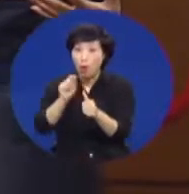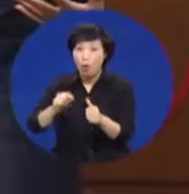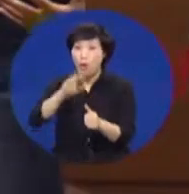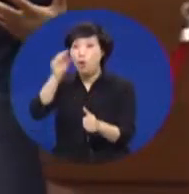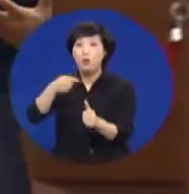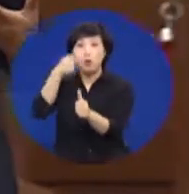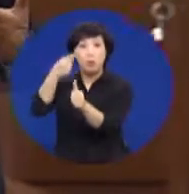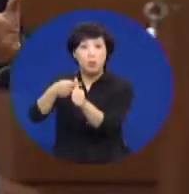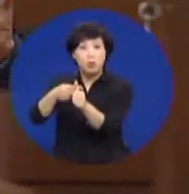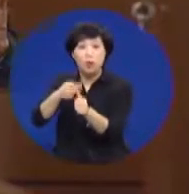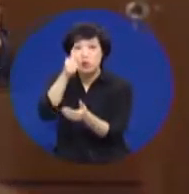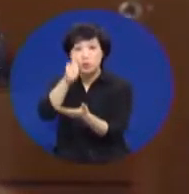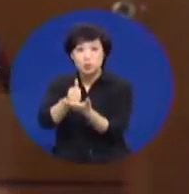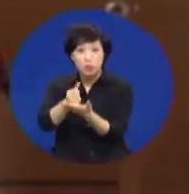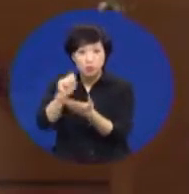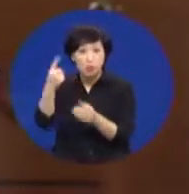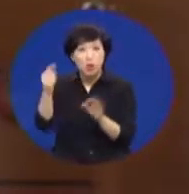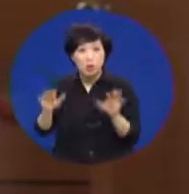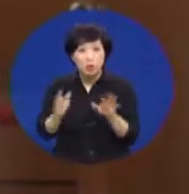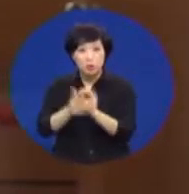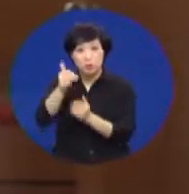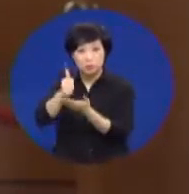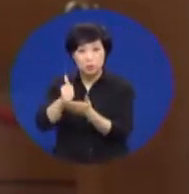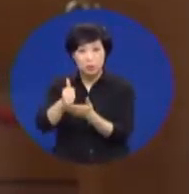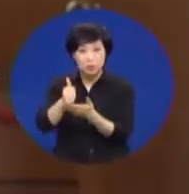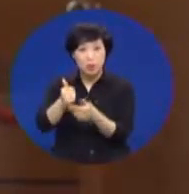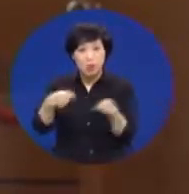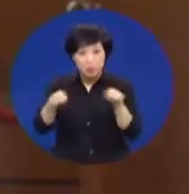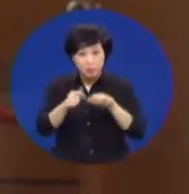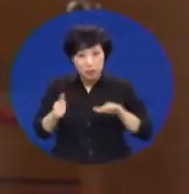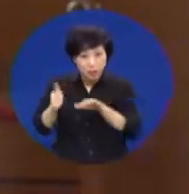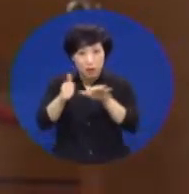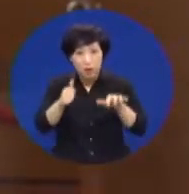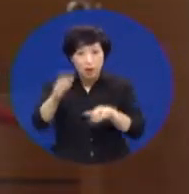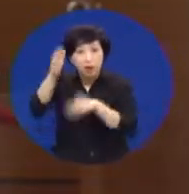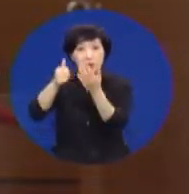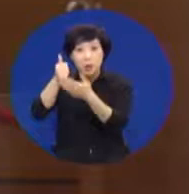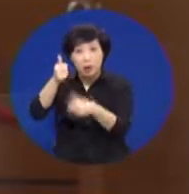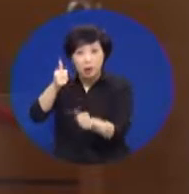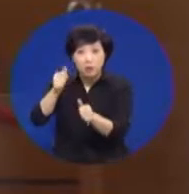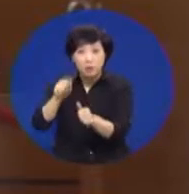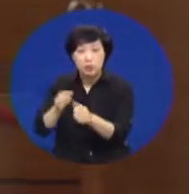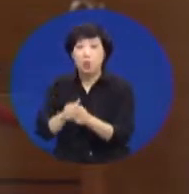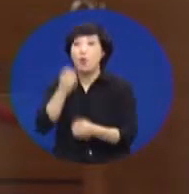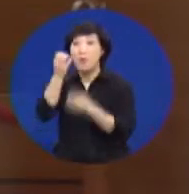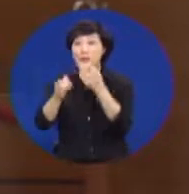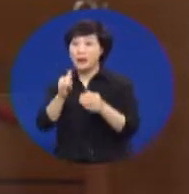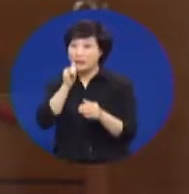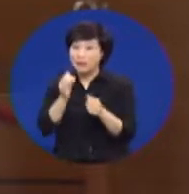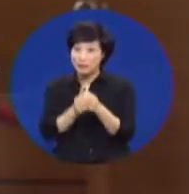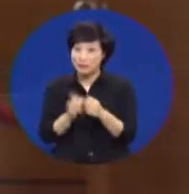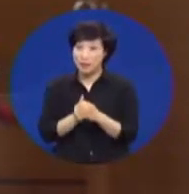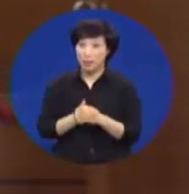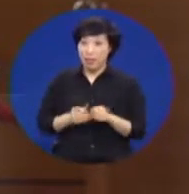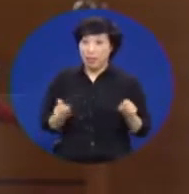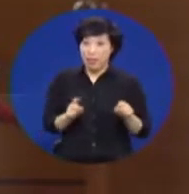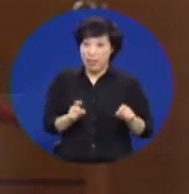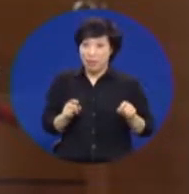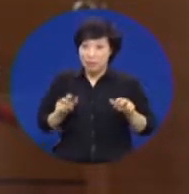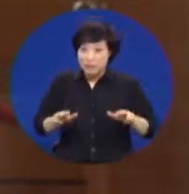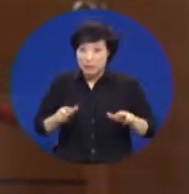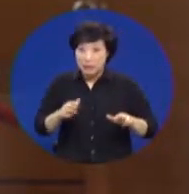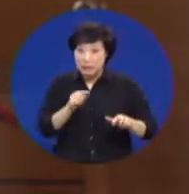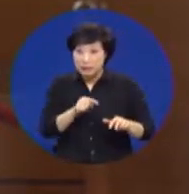신성 모독한 예수를 쫓아 하나님의 아들이라고 고백까지 했으니 이제는